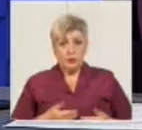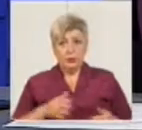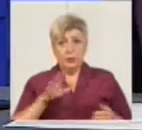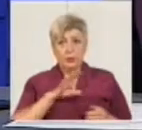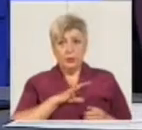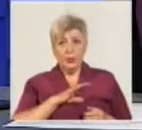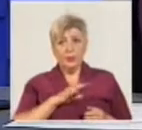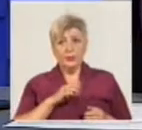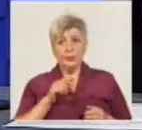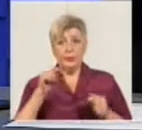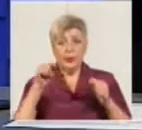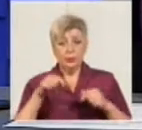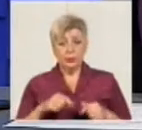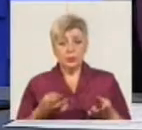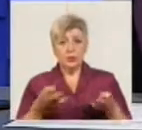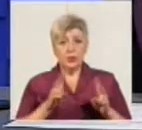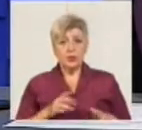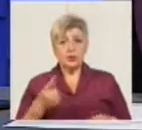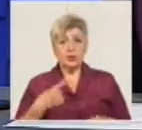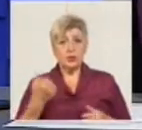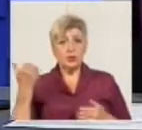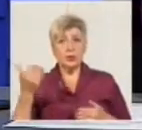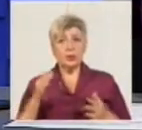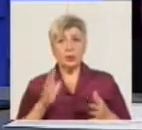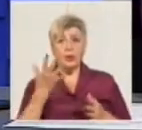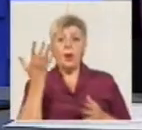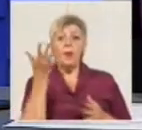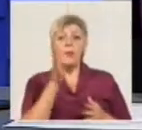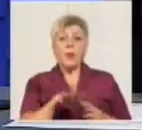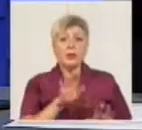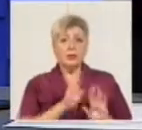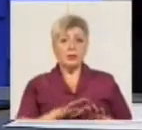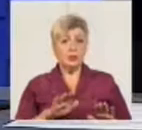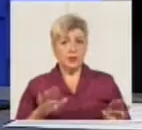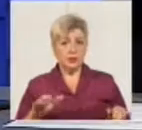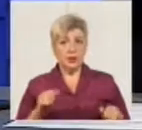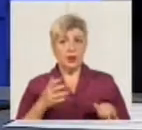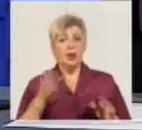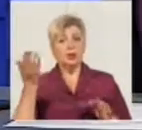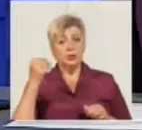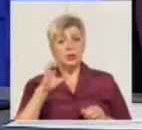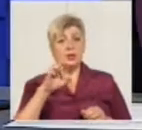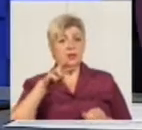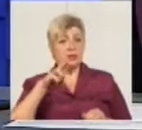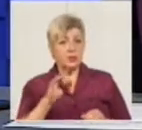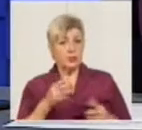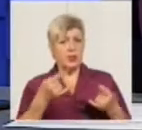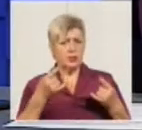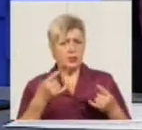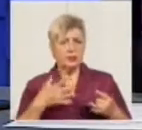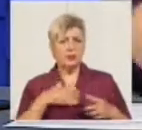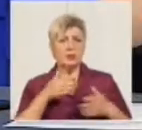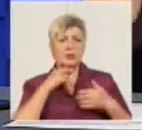залишилось тут його чекати, п'ятеро дітей. Тому засоби масової інформації приділяли увагу йому.